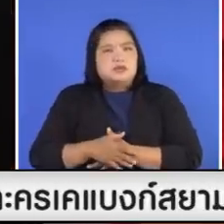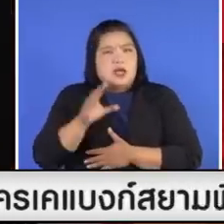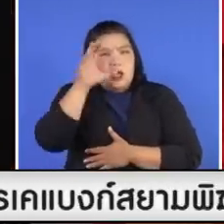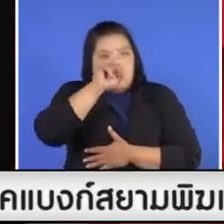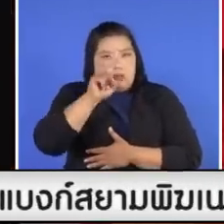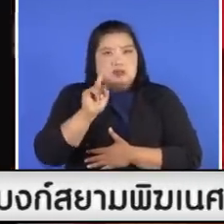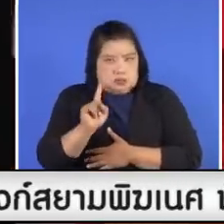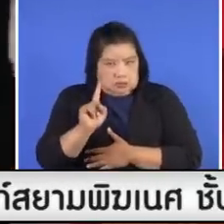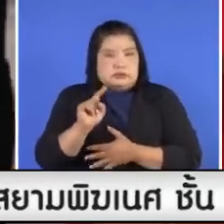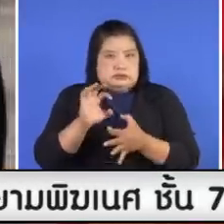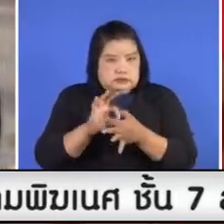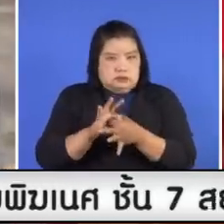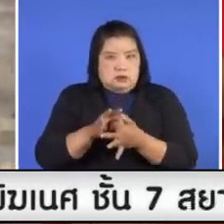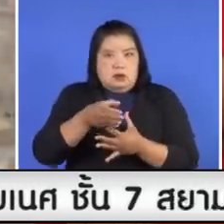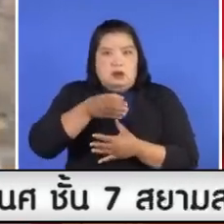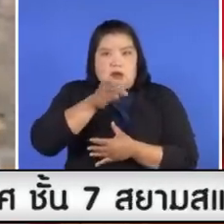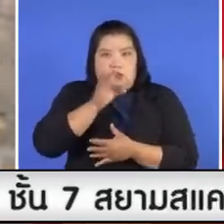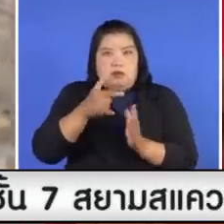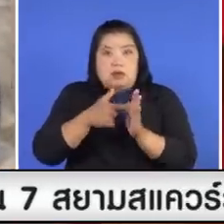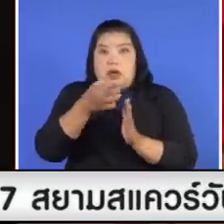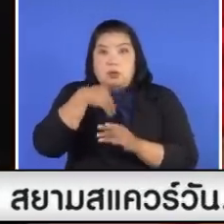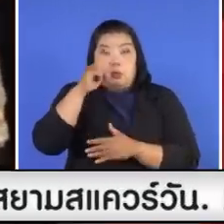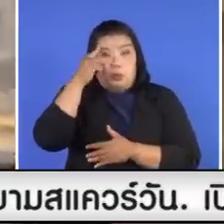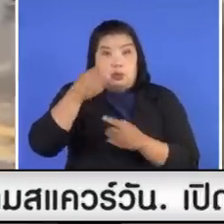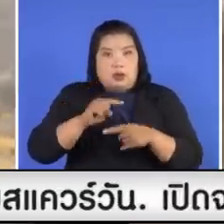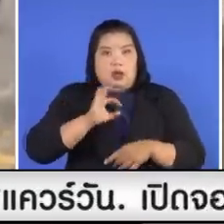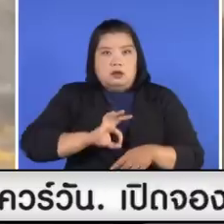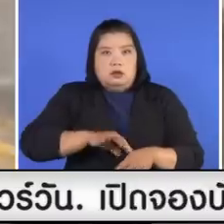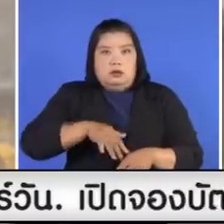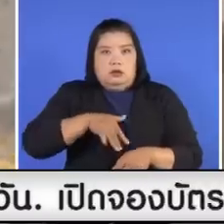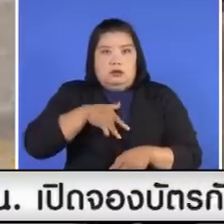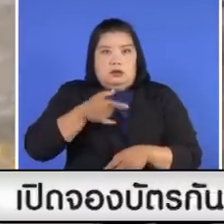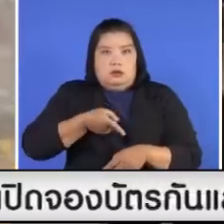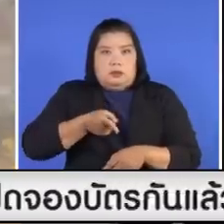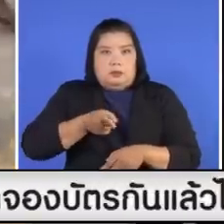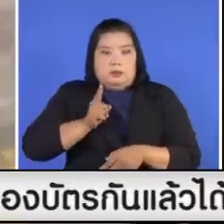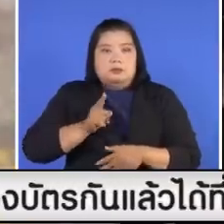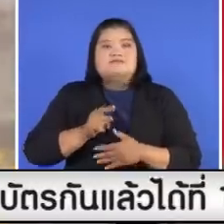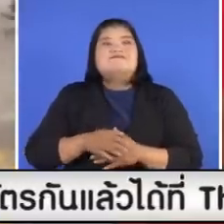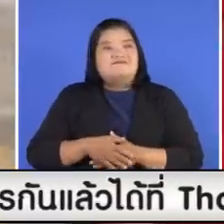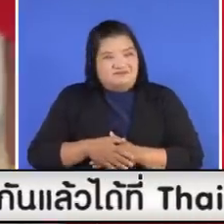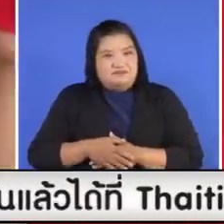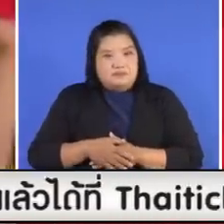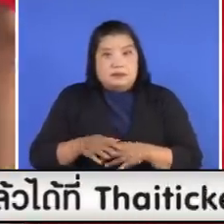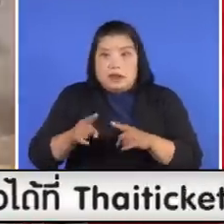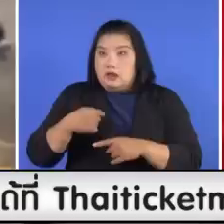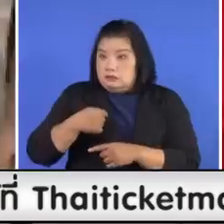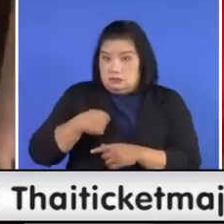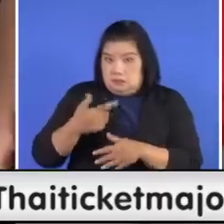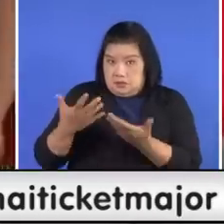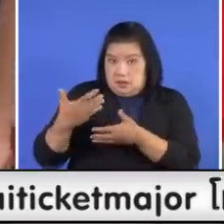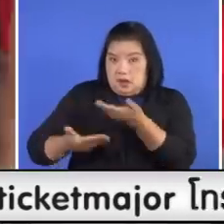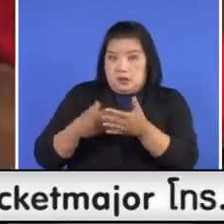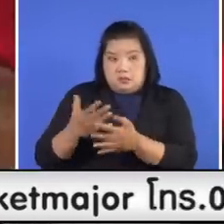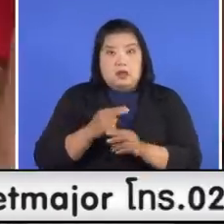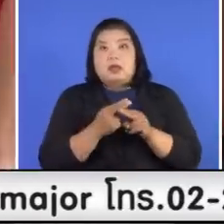เกินขนาดขณะที่สถานอาบอบนวดก็บอกว่าไม่มียาโดบจำหน่ายนะนี่ออกตัวก่อนไงเนี่ยอบนวดเนี่ยไม่มี